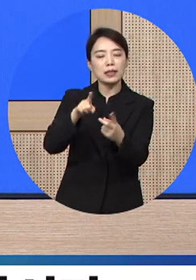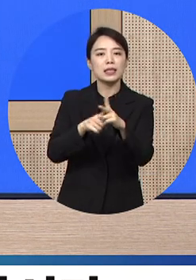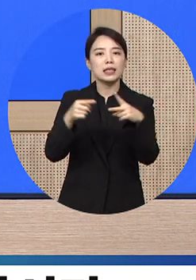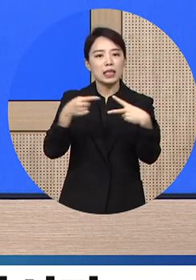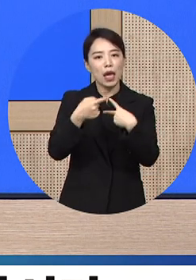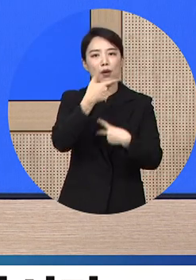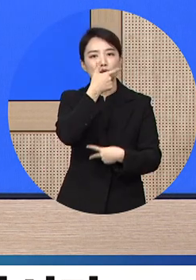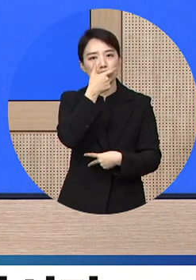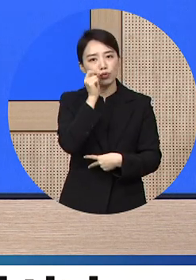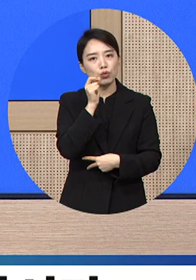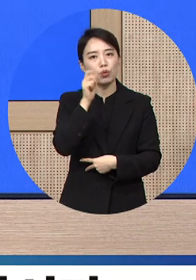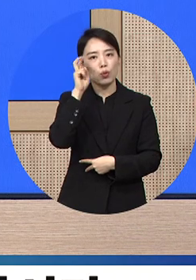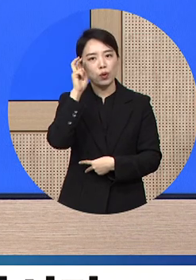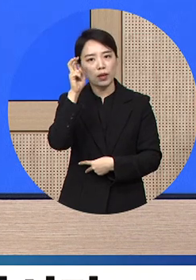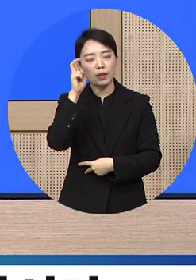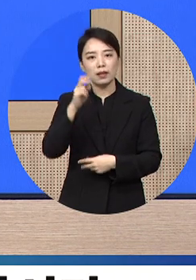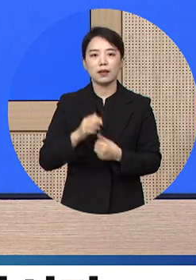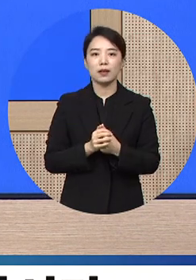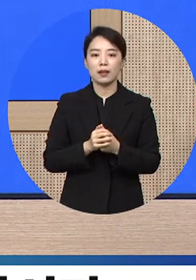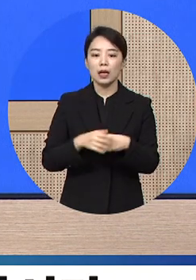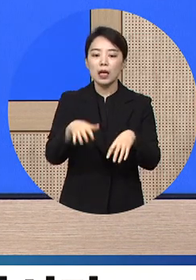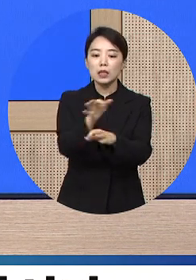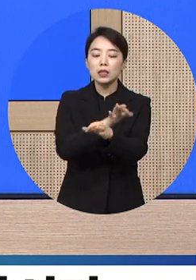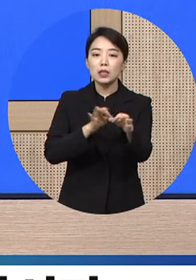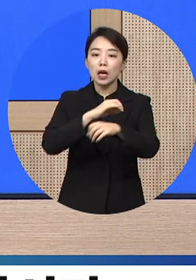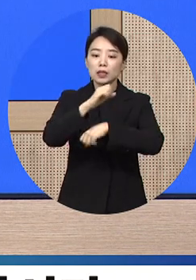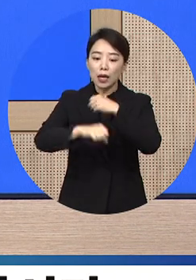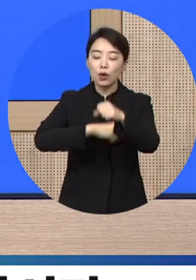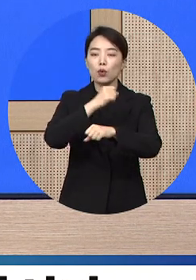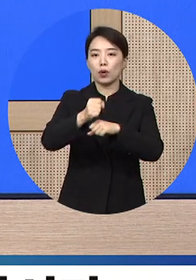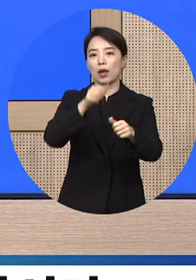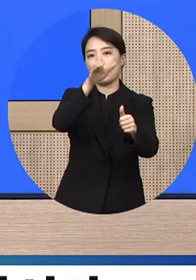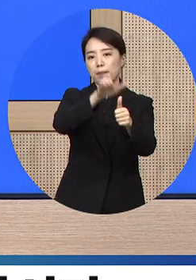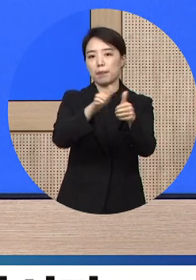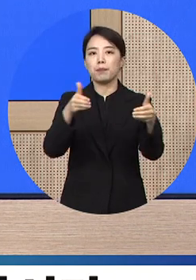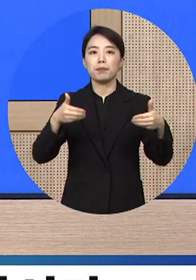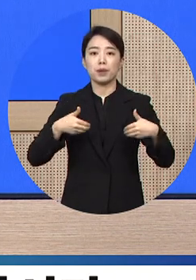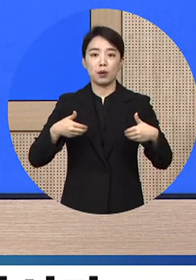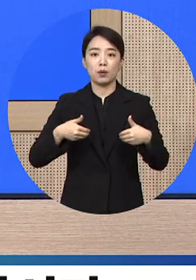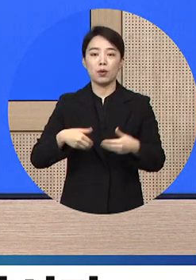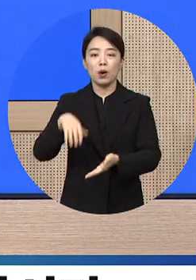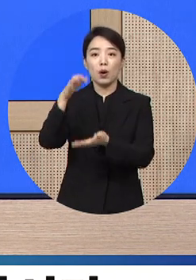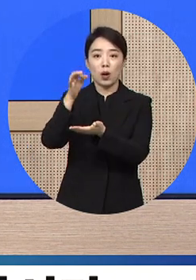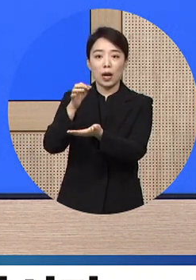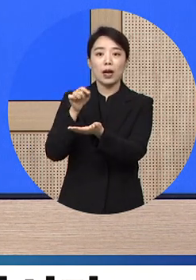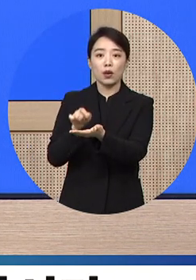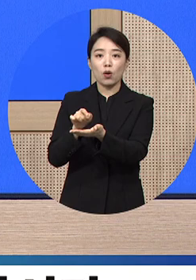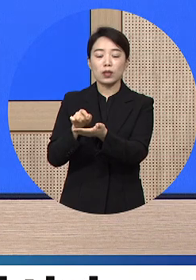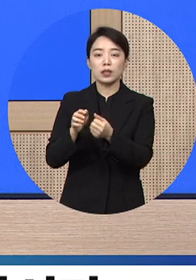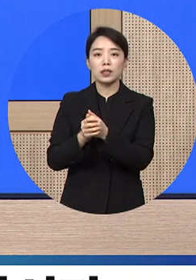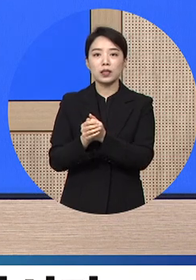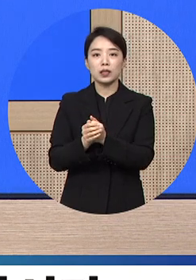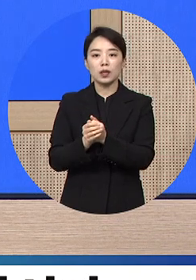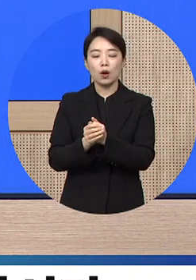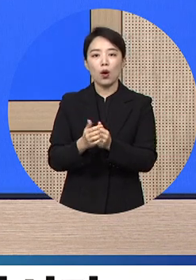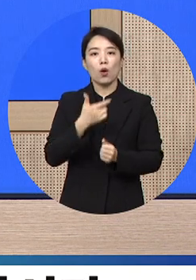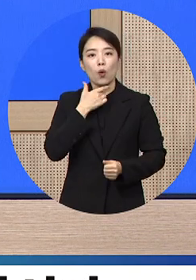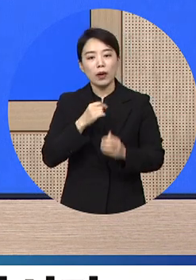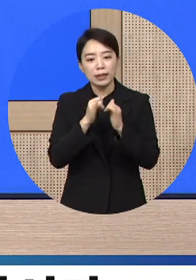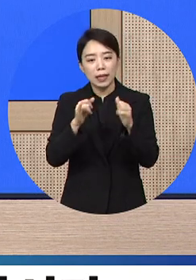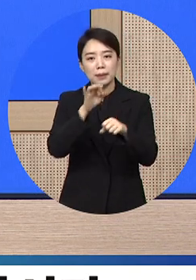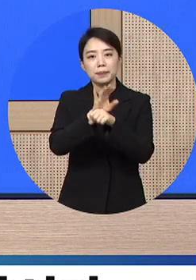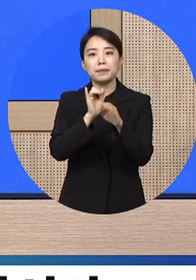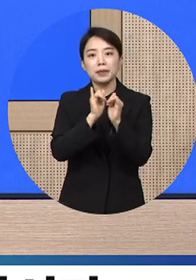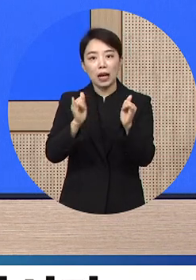부족하기 때문이라고 생각을 합니다. 시장은 자율에 맡기는 것이 원칙이죠. 가격은 공급과 수요에 따라서 결정이 되는